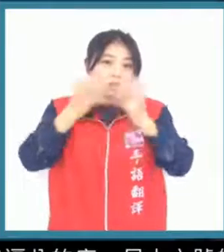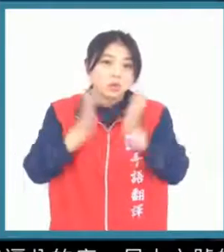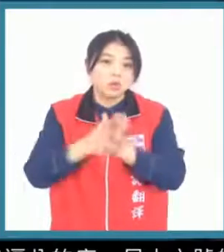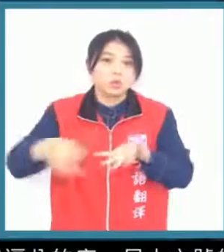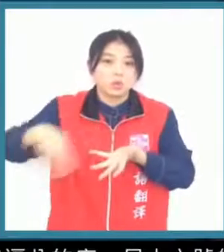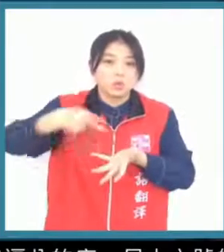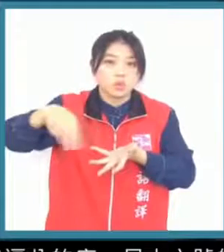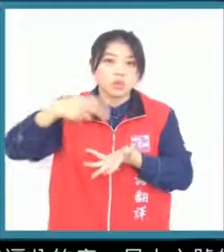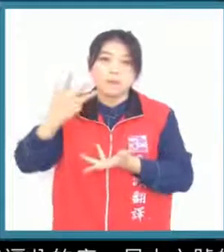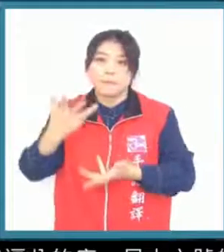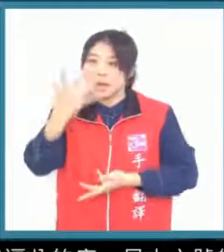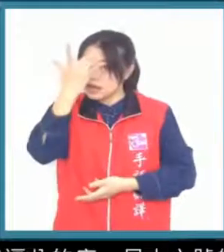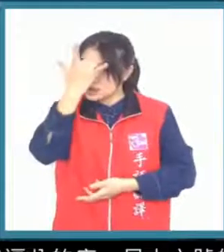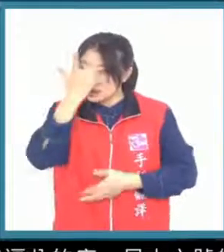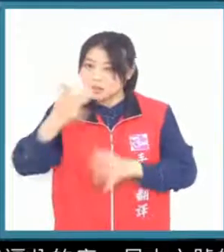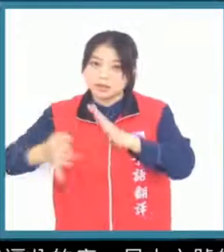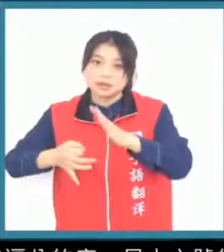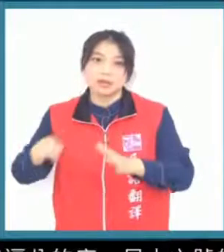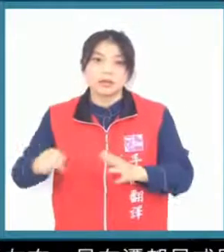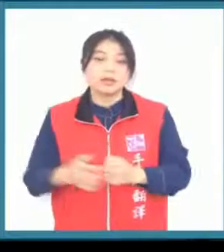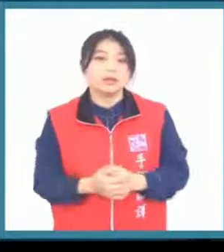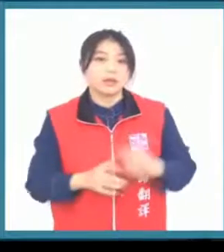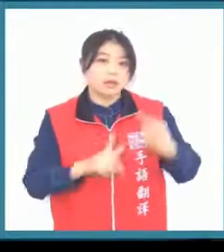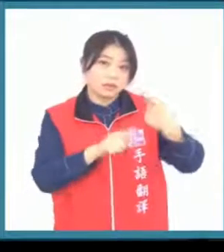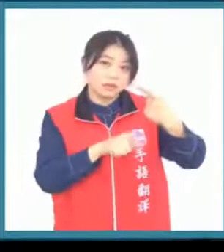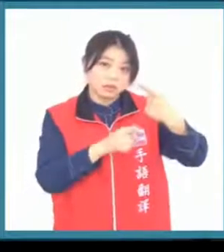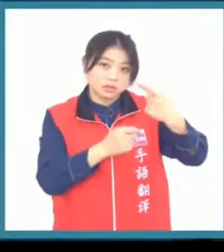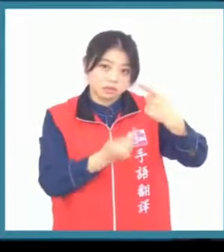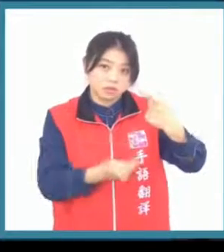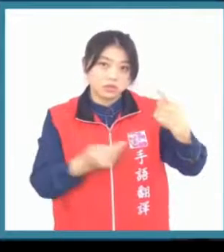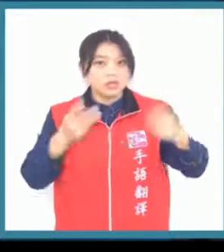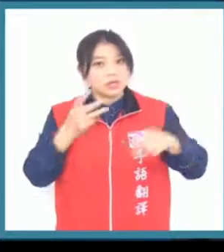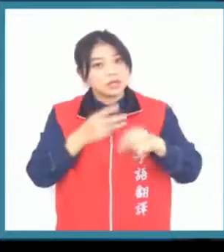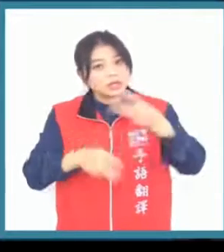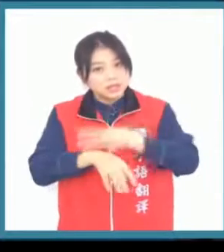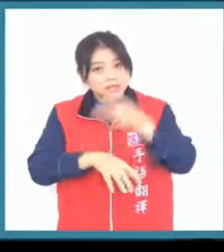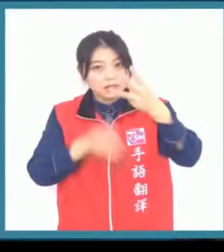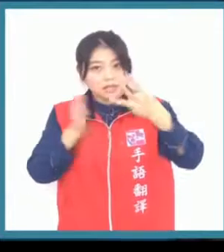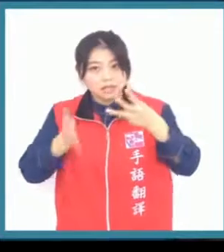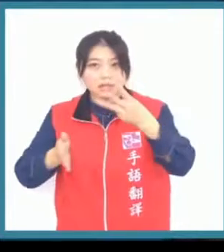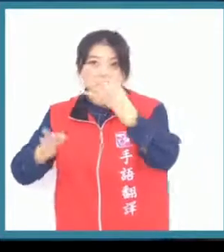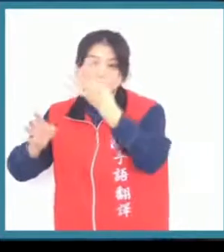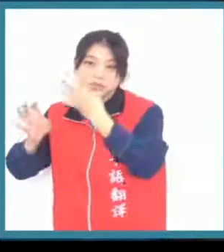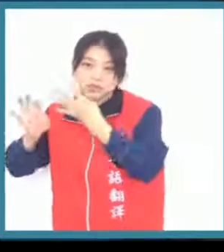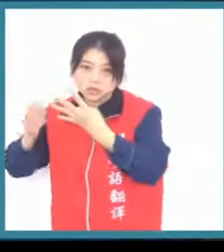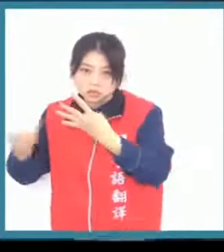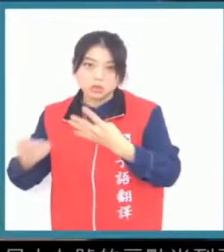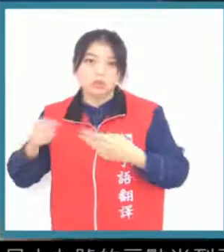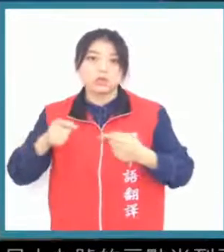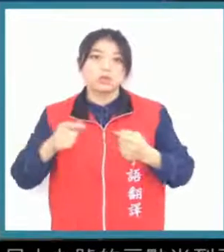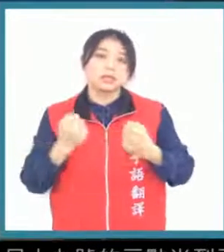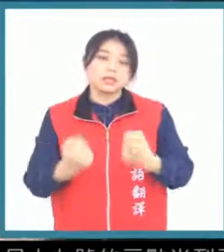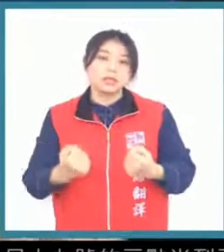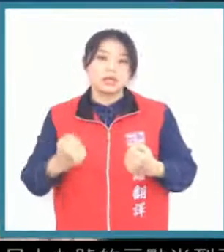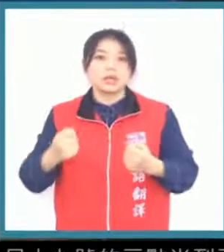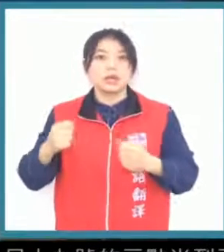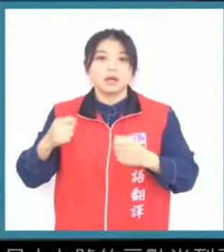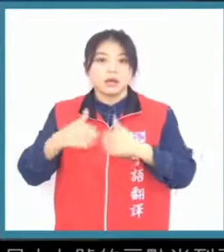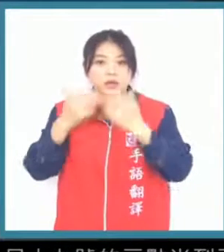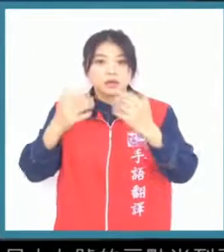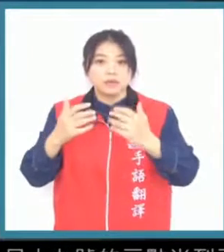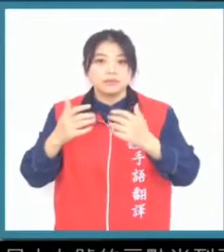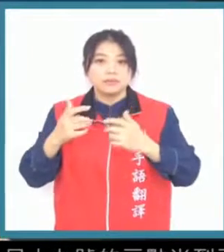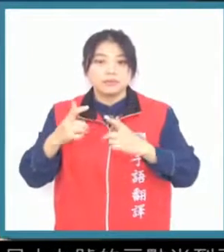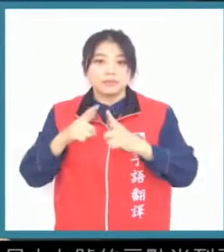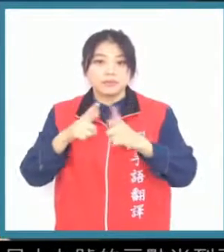桃园巴德介寿店。那1月19号的3点半到3点49分全联巴德大南店。那如